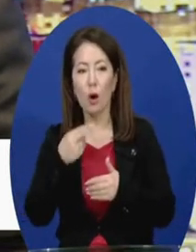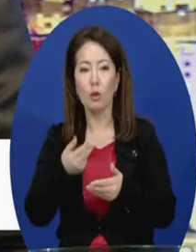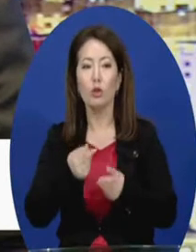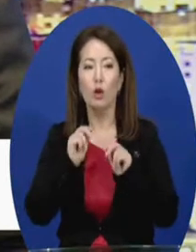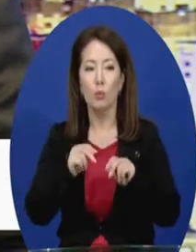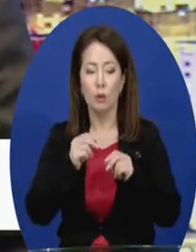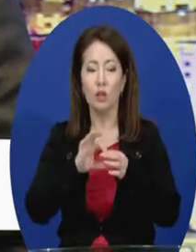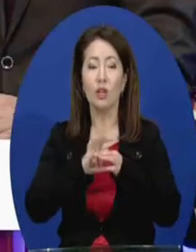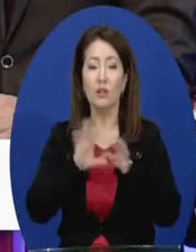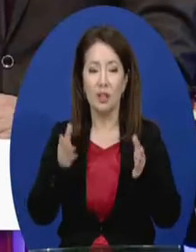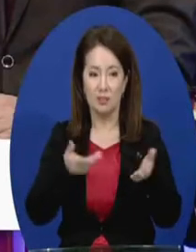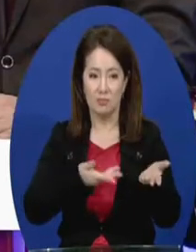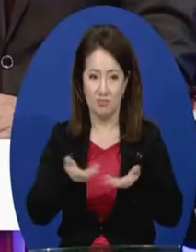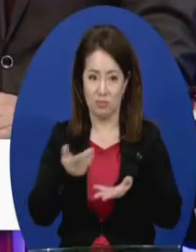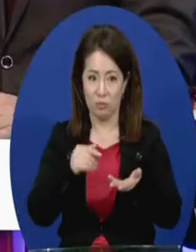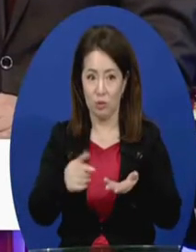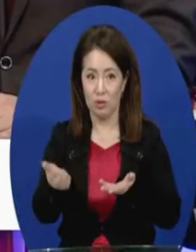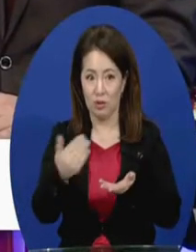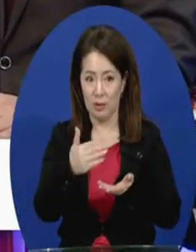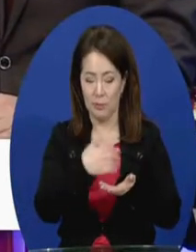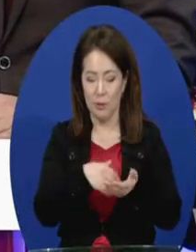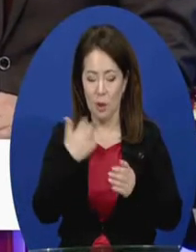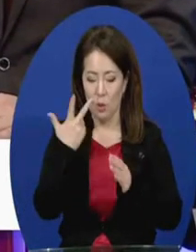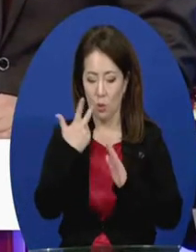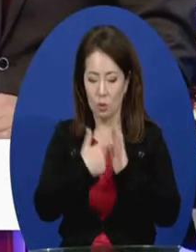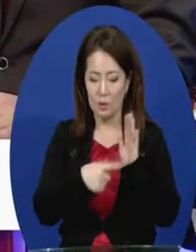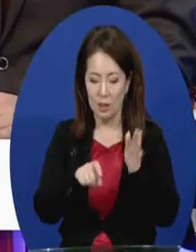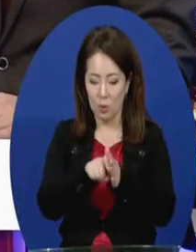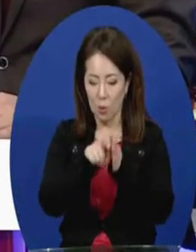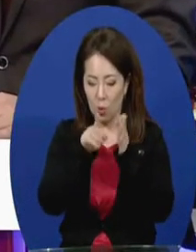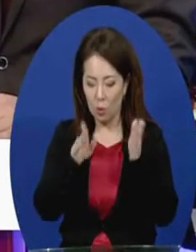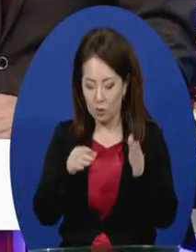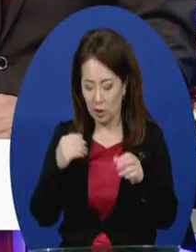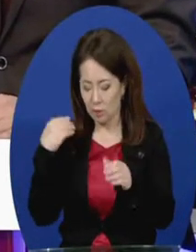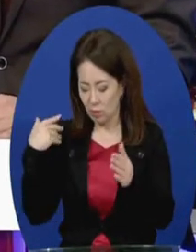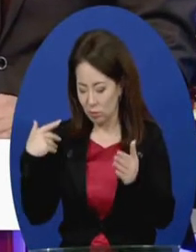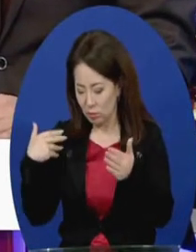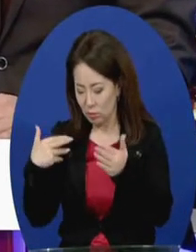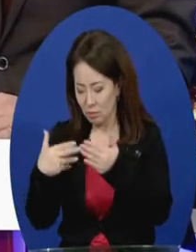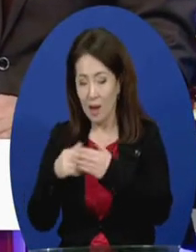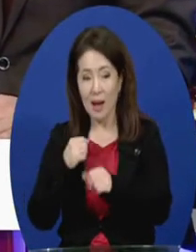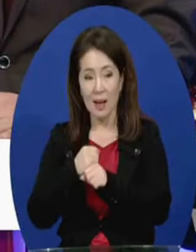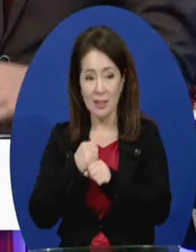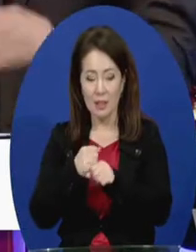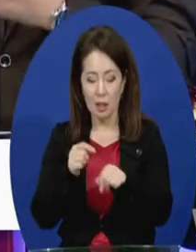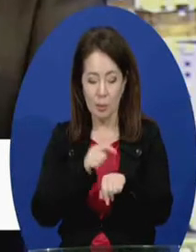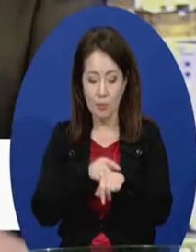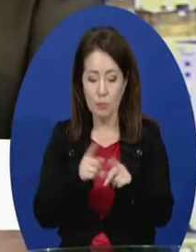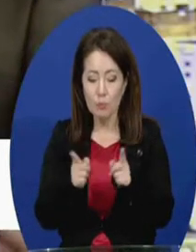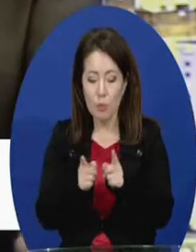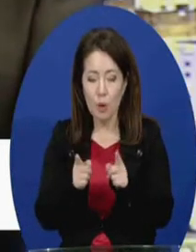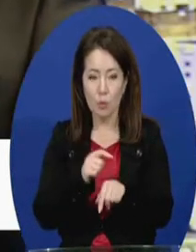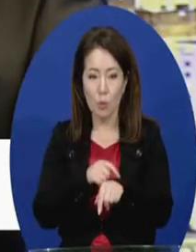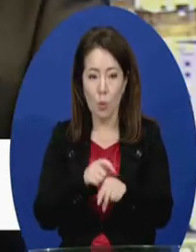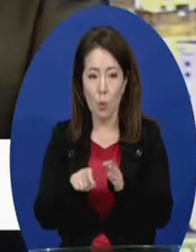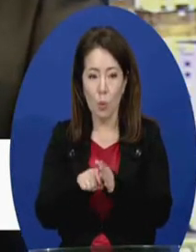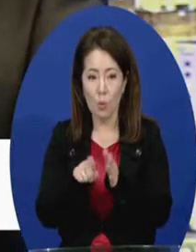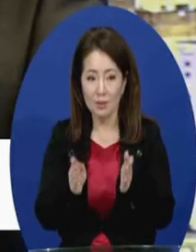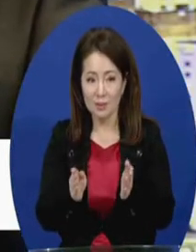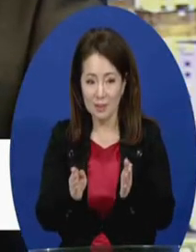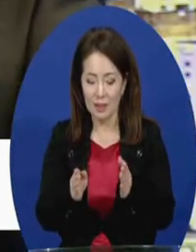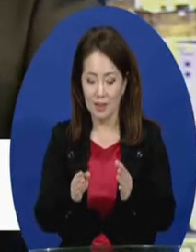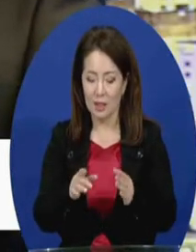өнөөдөр арилж байгаа нийлээ. Одоо тасралтгүй 3 сарын хугацаанд ажиллаж ийж энэ богино хугацаанд энэ өөрийн одоо